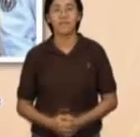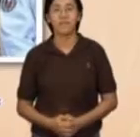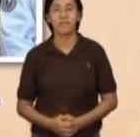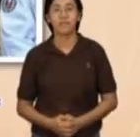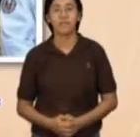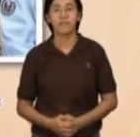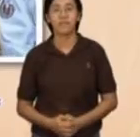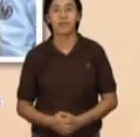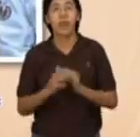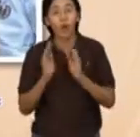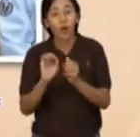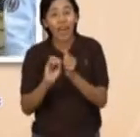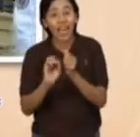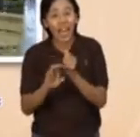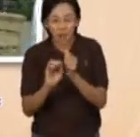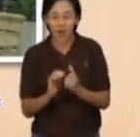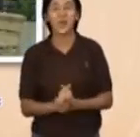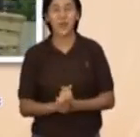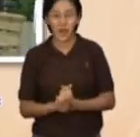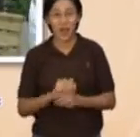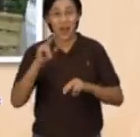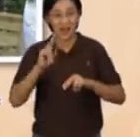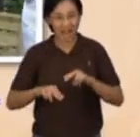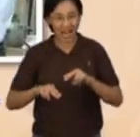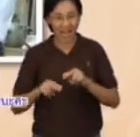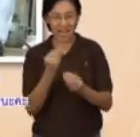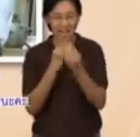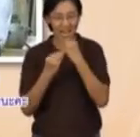นักโภชนาการอาหารบอกว่าโปรตีนที่ได้จากไข่นั้นดีเยี่ยม